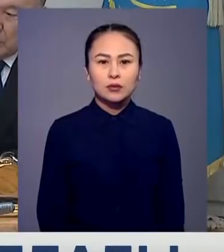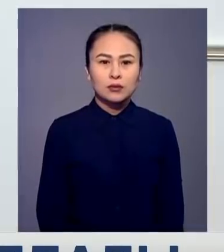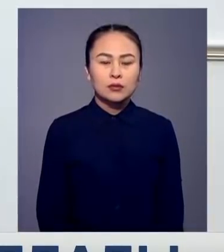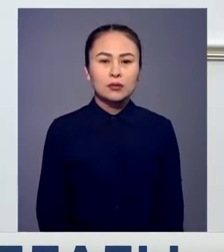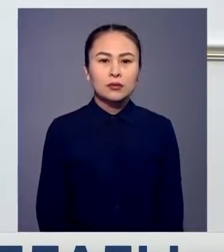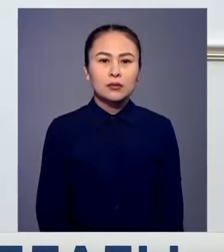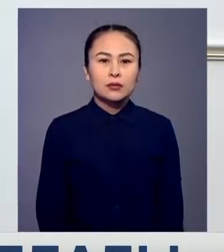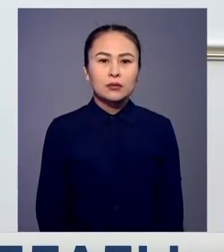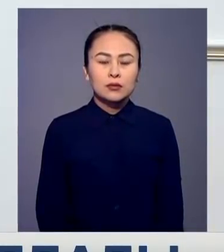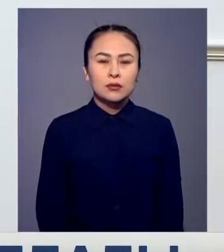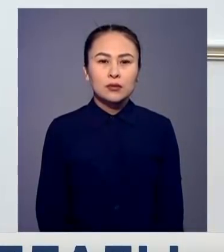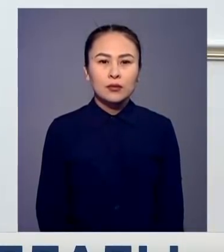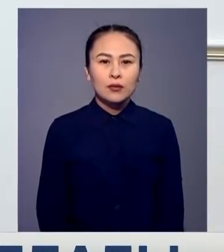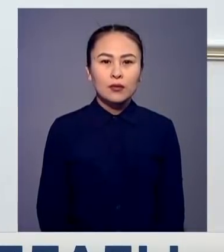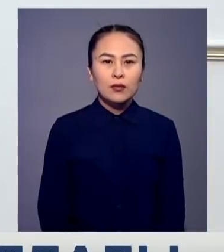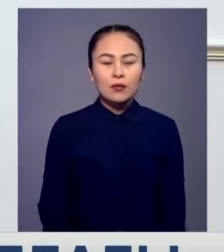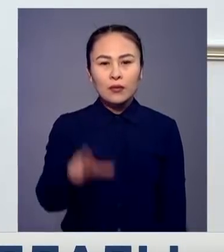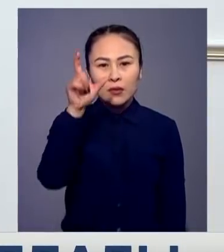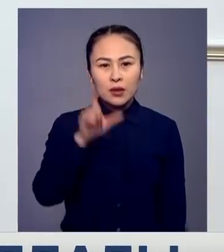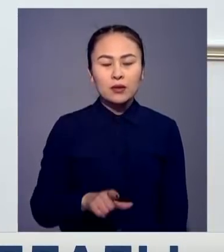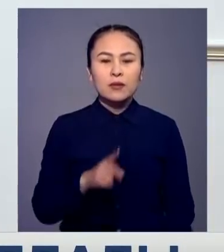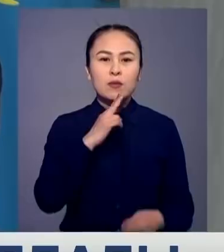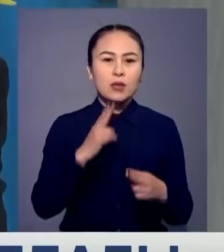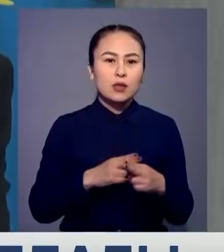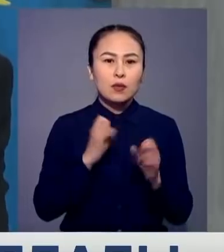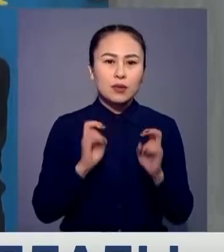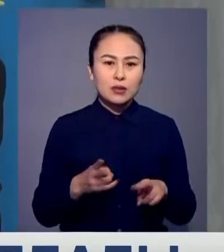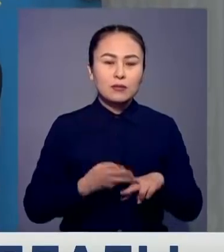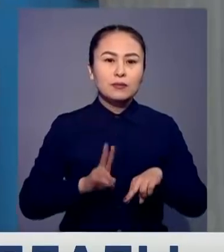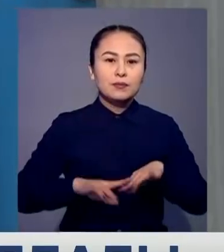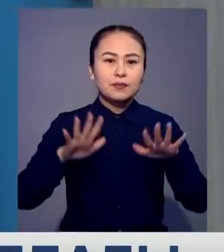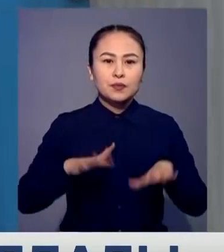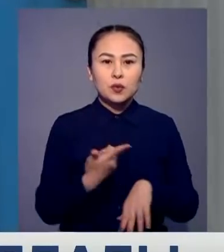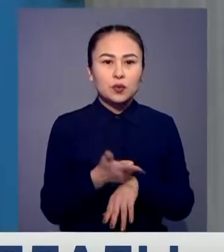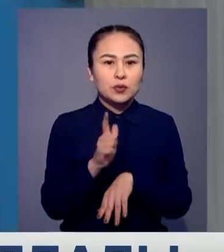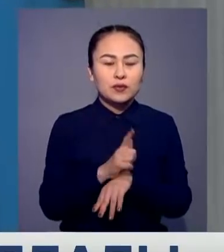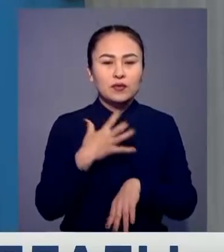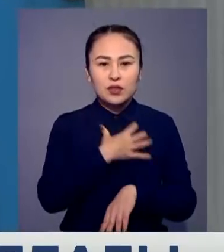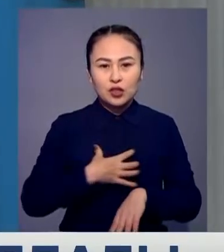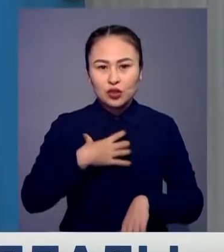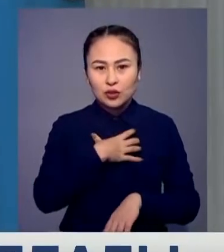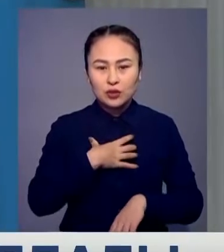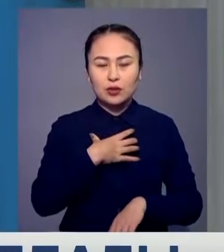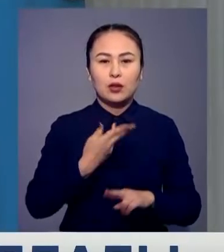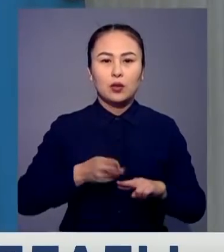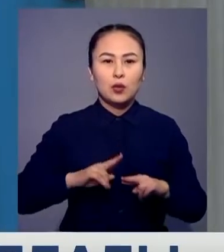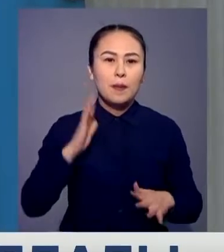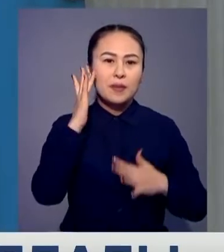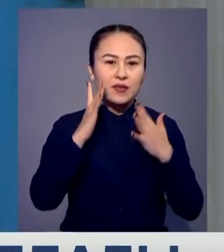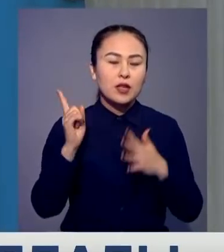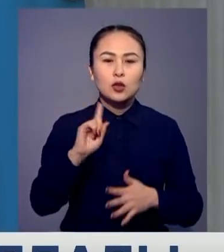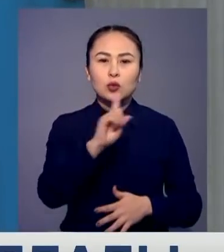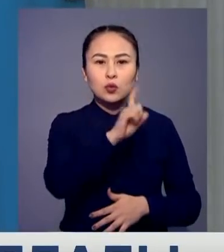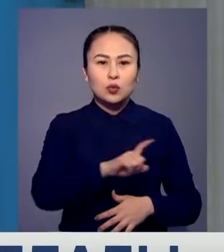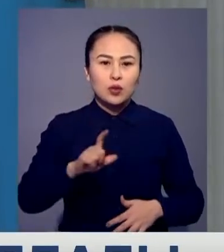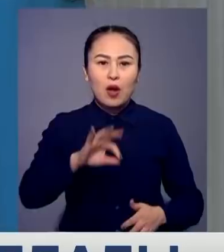Совет безопасности очень важный орган, который прежде всего анализирует и представляет к